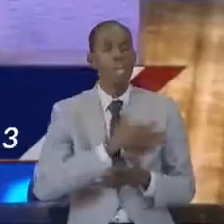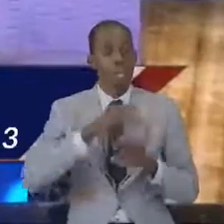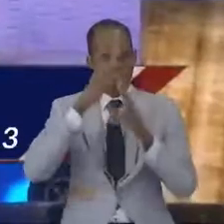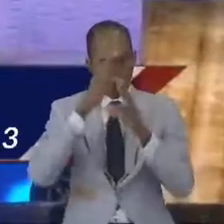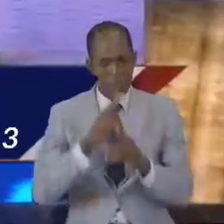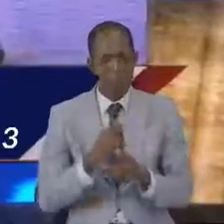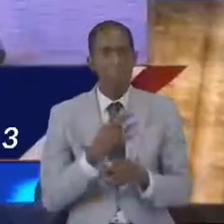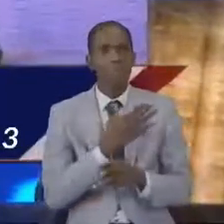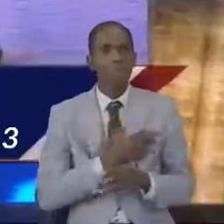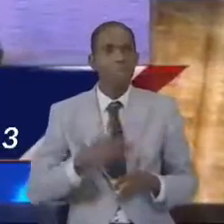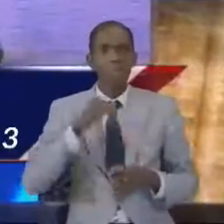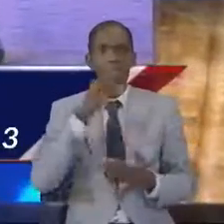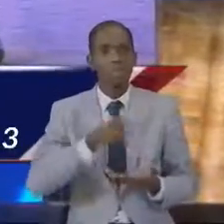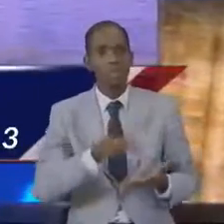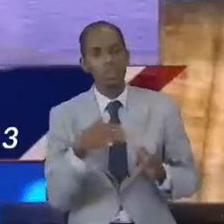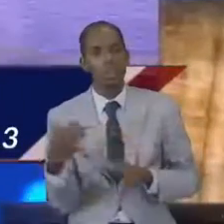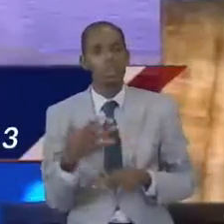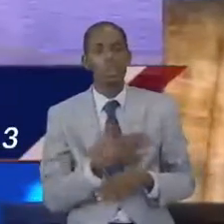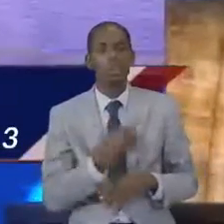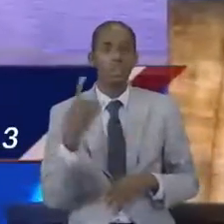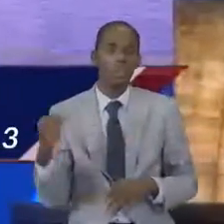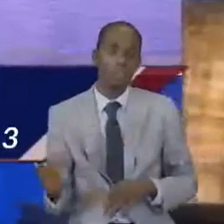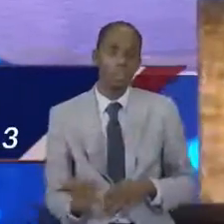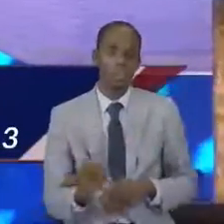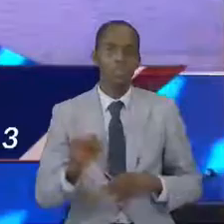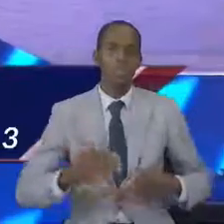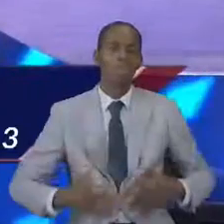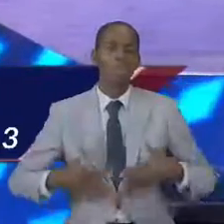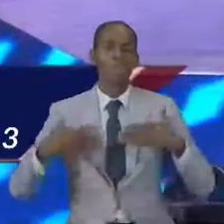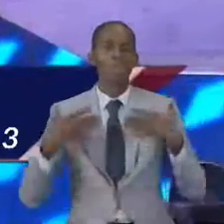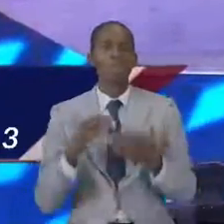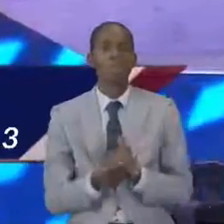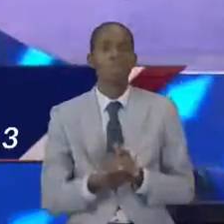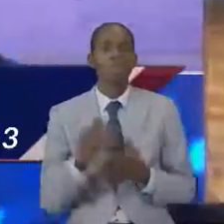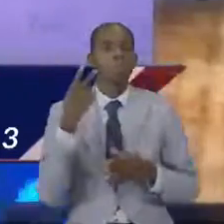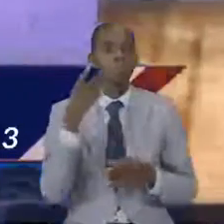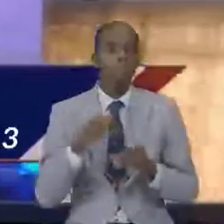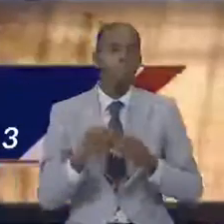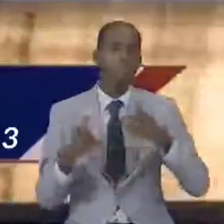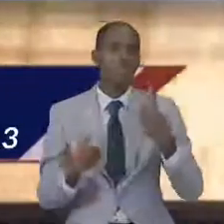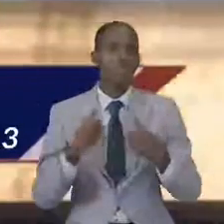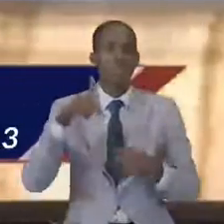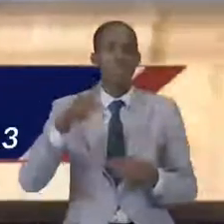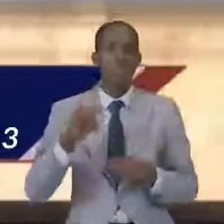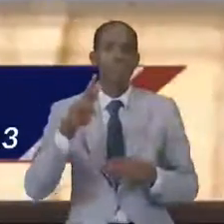éternelle à ceux qui parlent à persévérance a bien fait l'honneur la gloire et l'immortalité